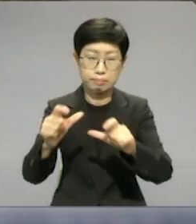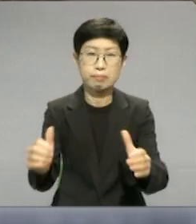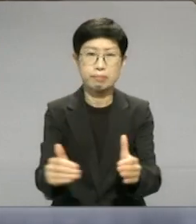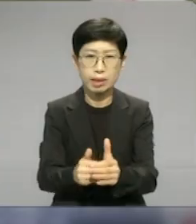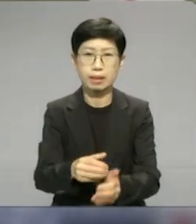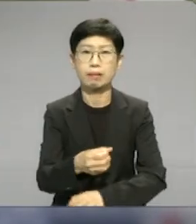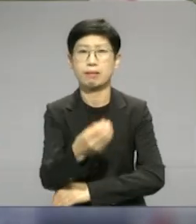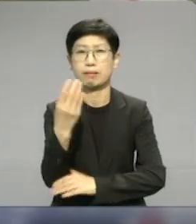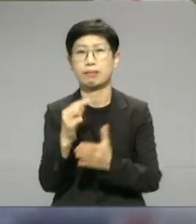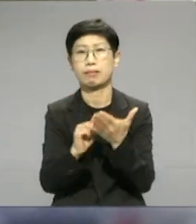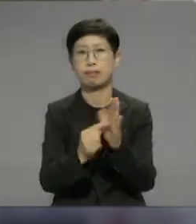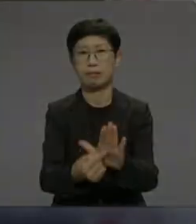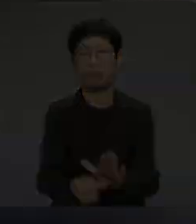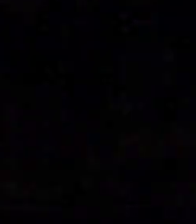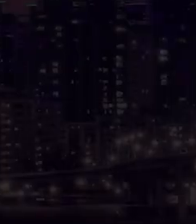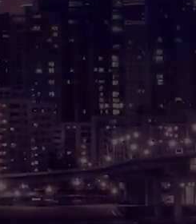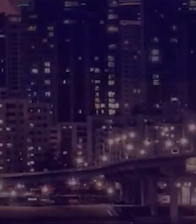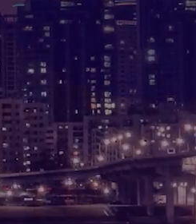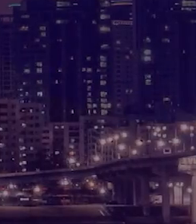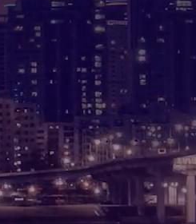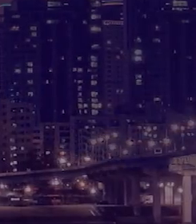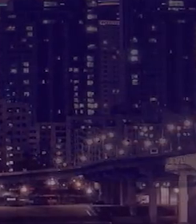afp 통신이 전했습니다